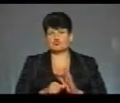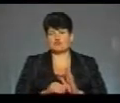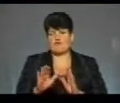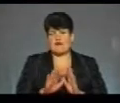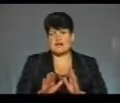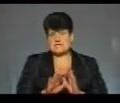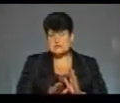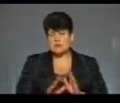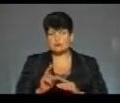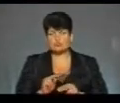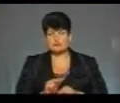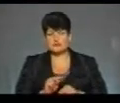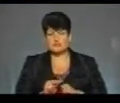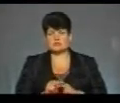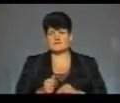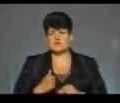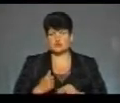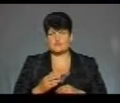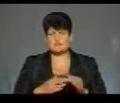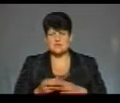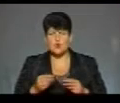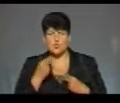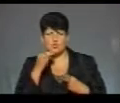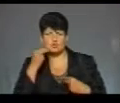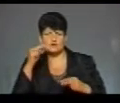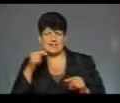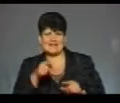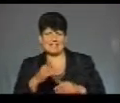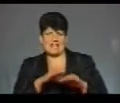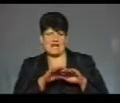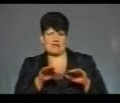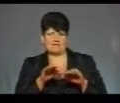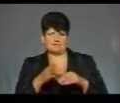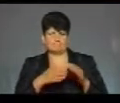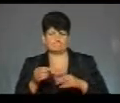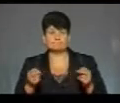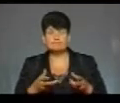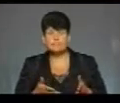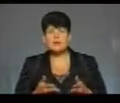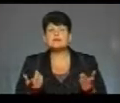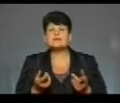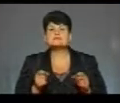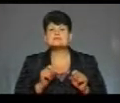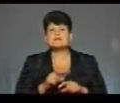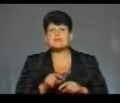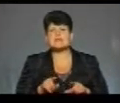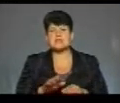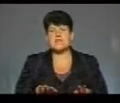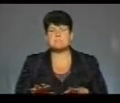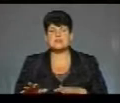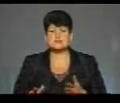навчати військово-облікової спеціальності, вдосконалювати їх фаховий рівень. Які завдання тут на місцях, якщо ми говоримо